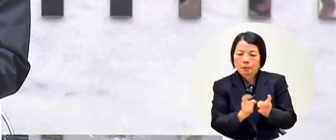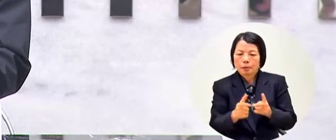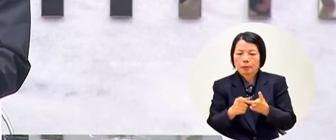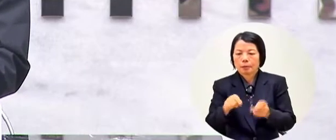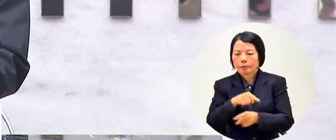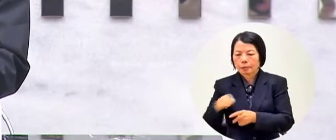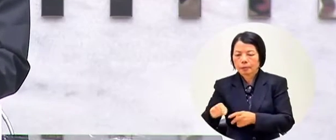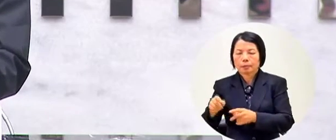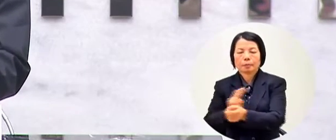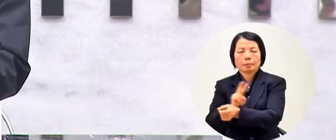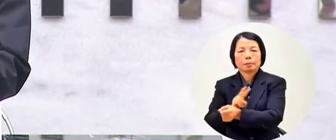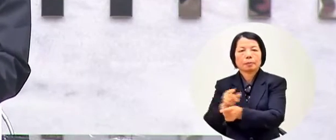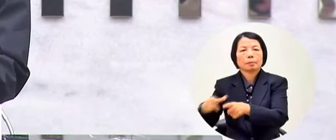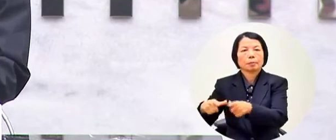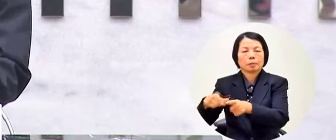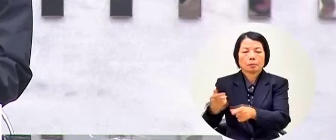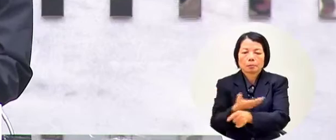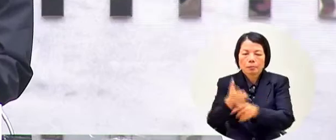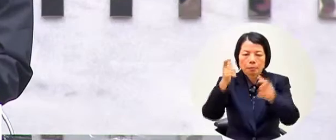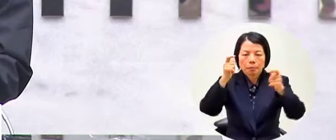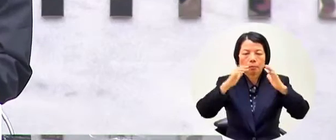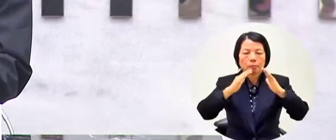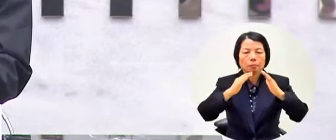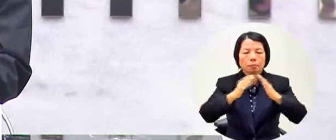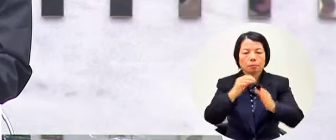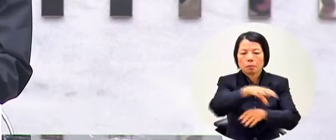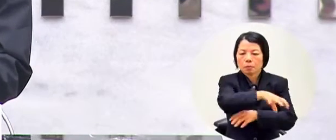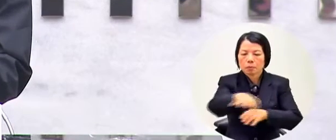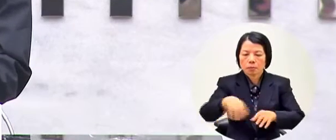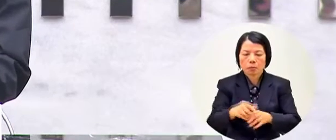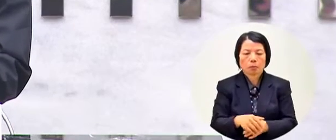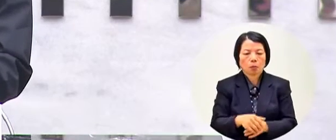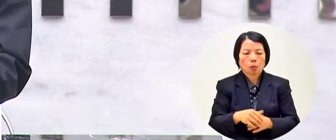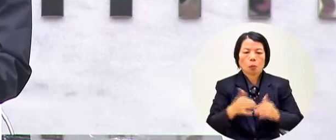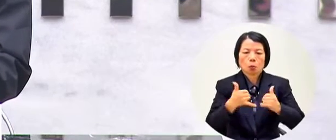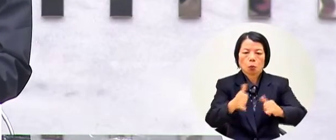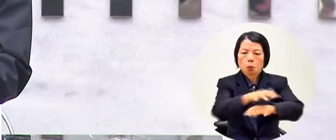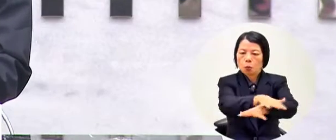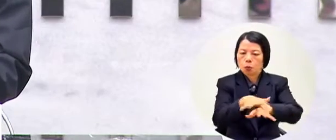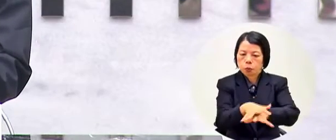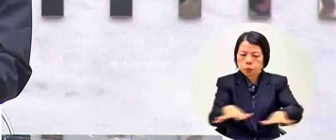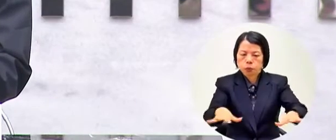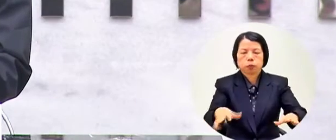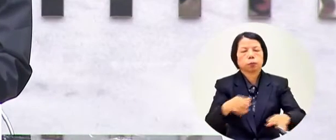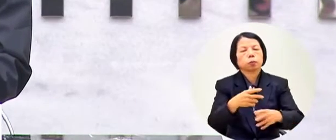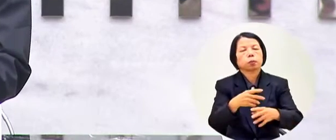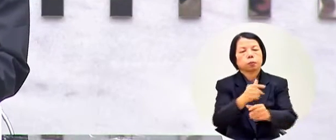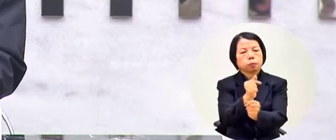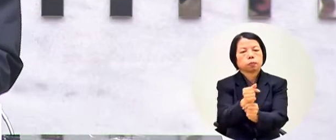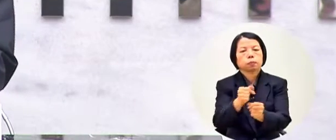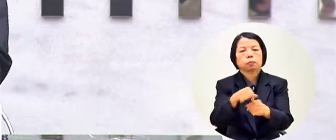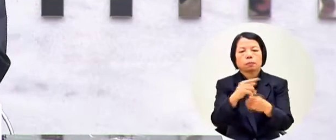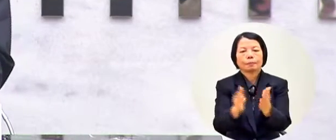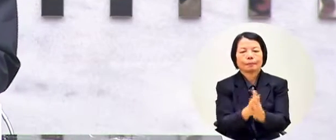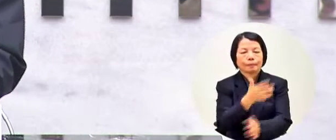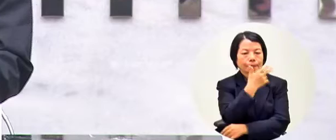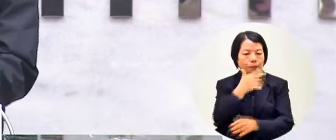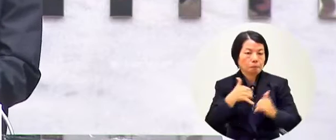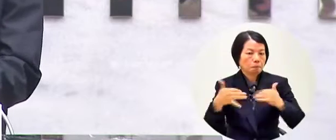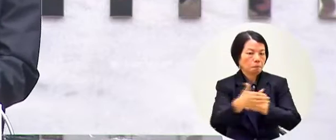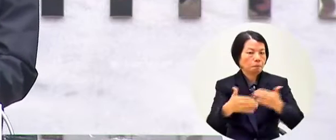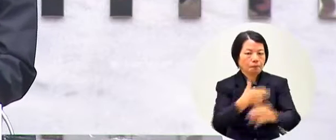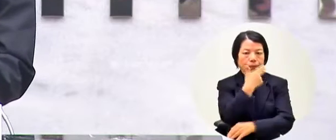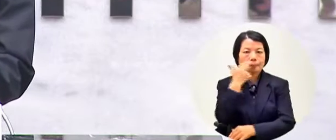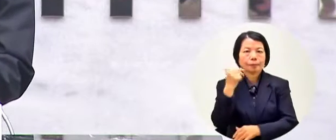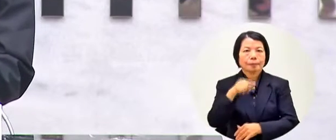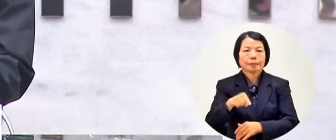高雄的市区公共运输形成 完整的路网，享有更便利的交通。目前捷运冈